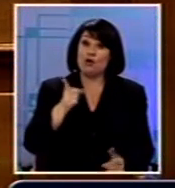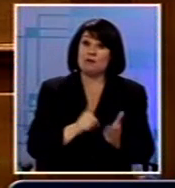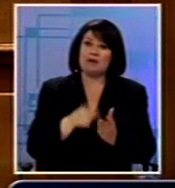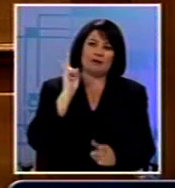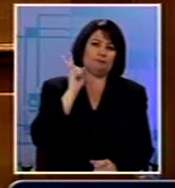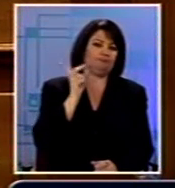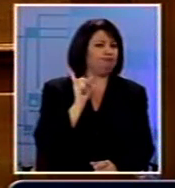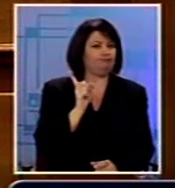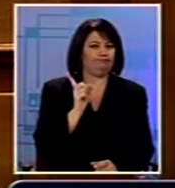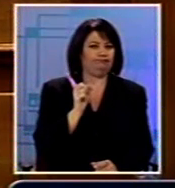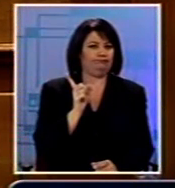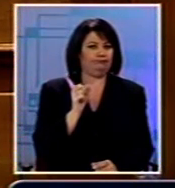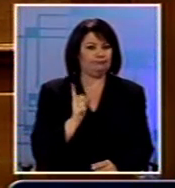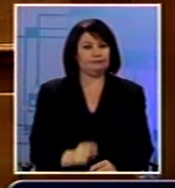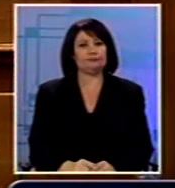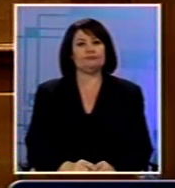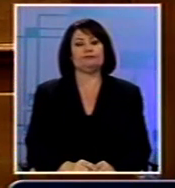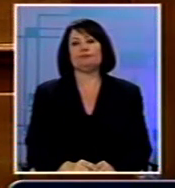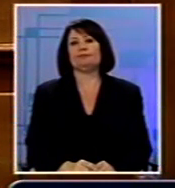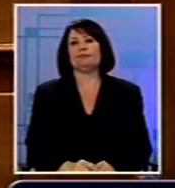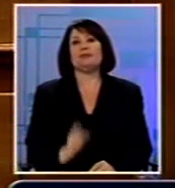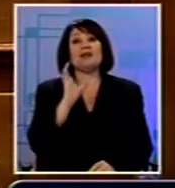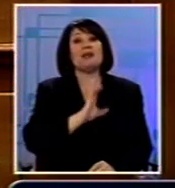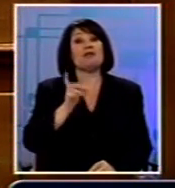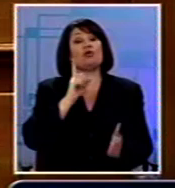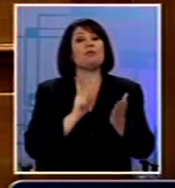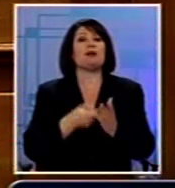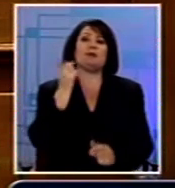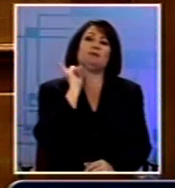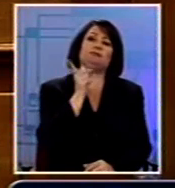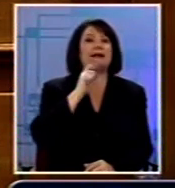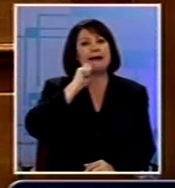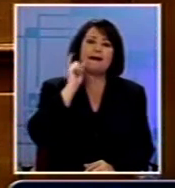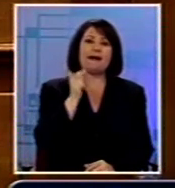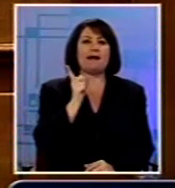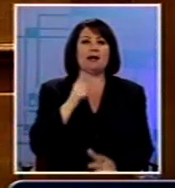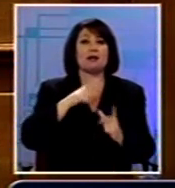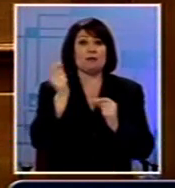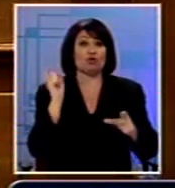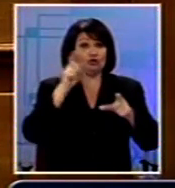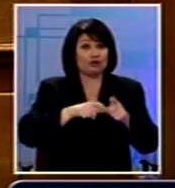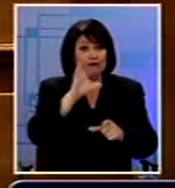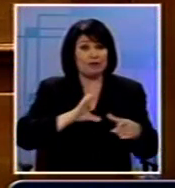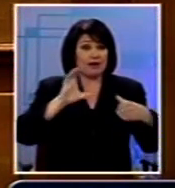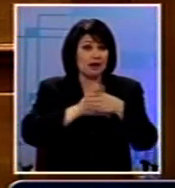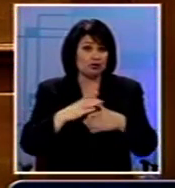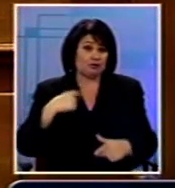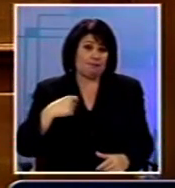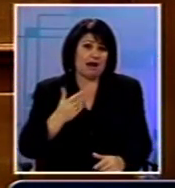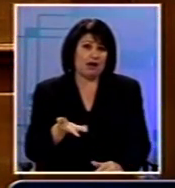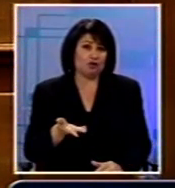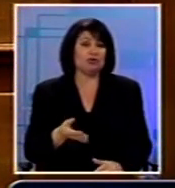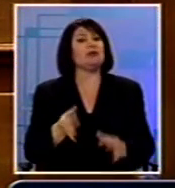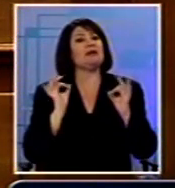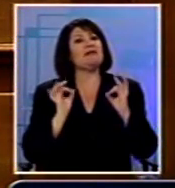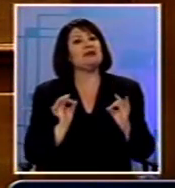καταδικάσουμε. Και πρώτα η ίδια η Ευρώπη, της οποίας η Κύπρος είναι πλήρες μέλος. Και πάντως